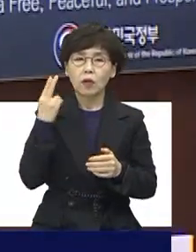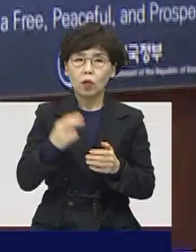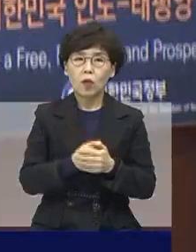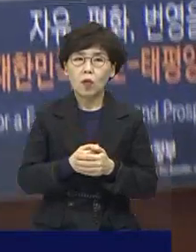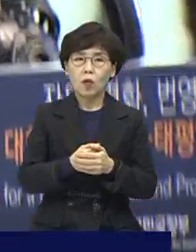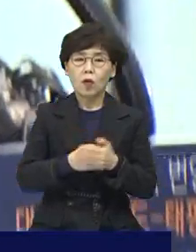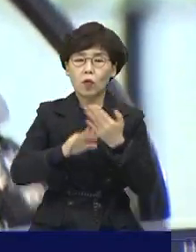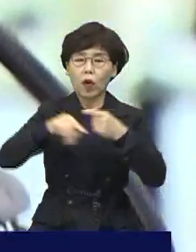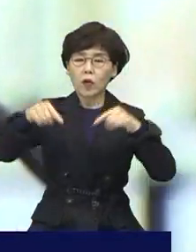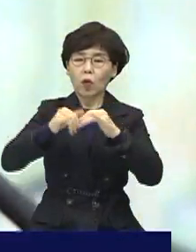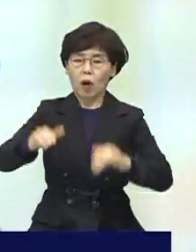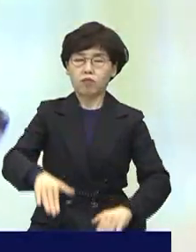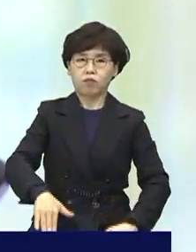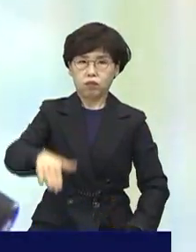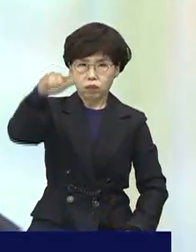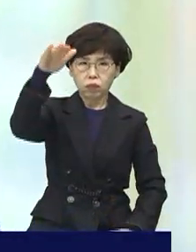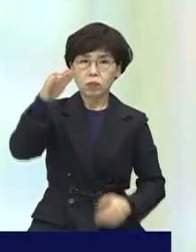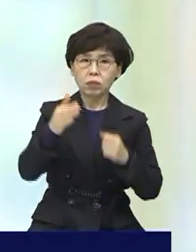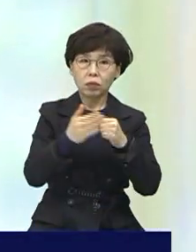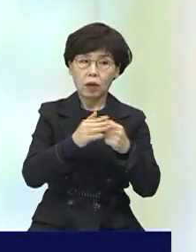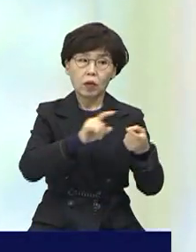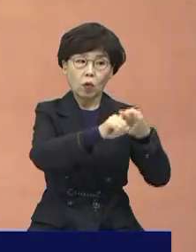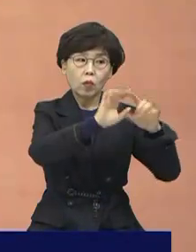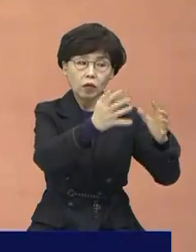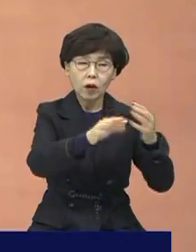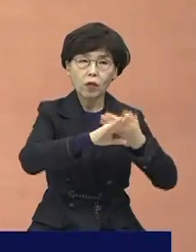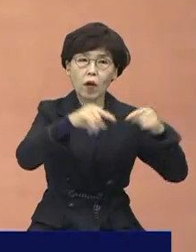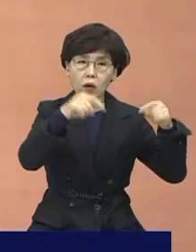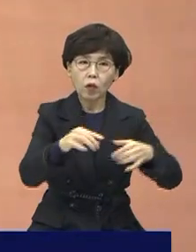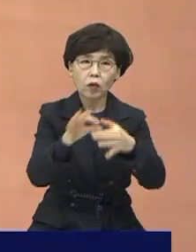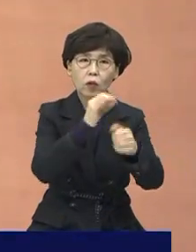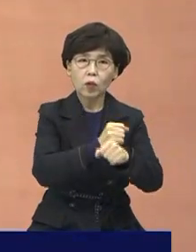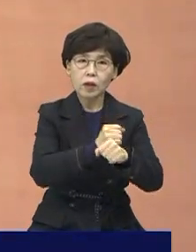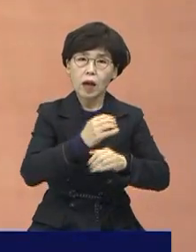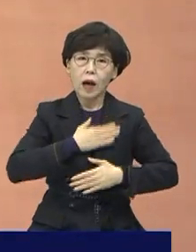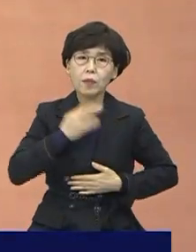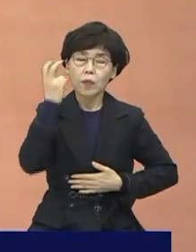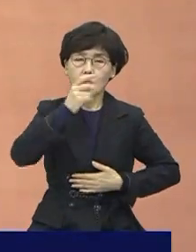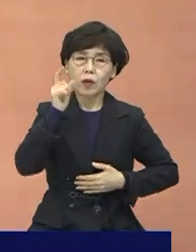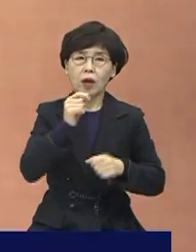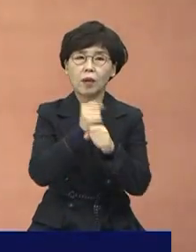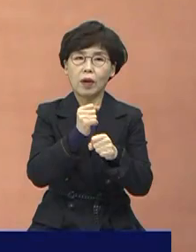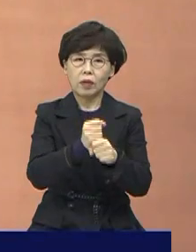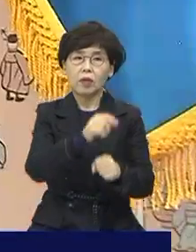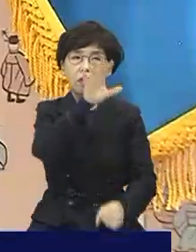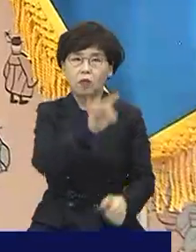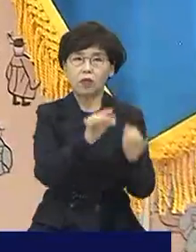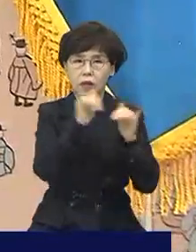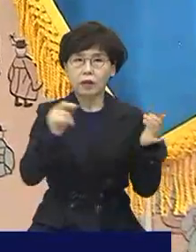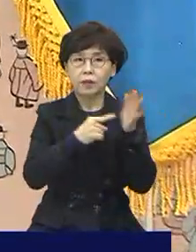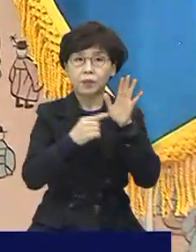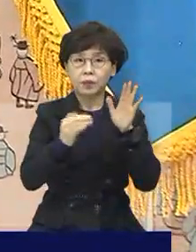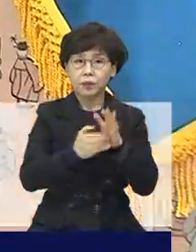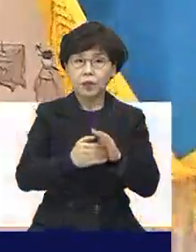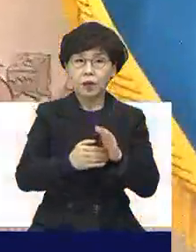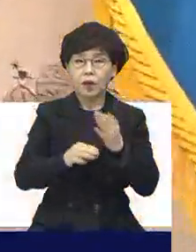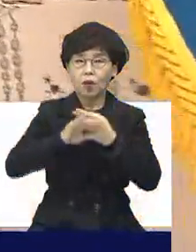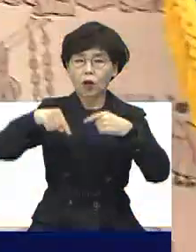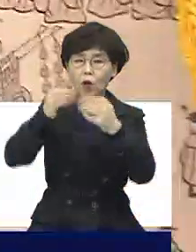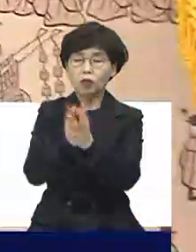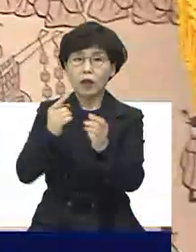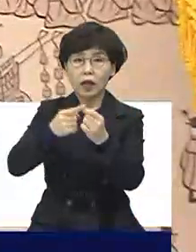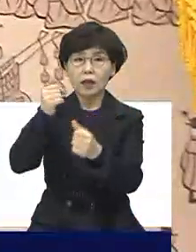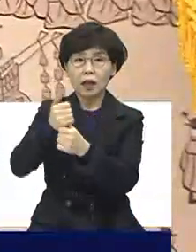외교관이라며 동맹국가의 외교관계를 통해 안보를 다잡을 최적임자라고 소개했습니다. 후임 외교부